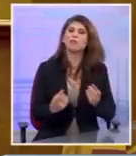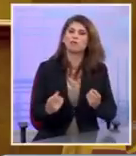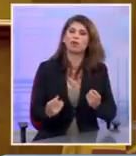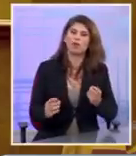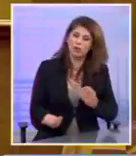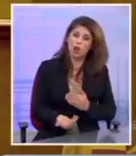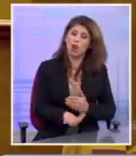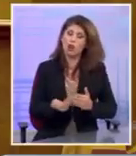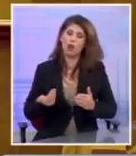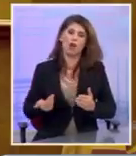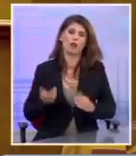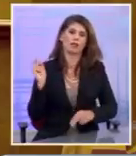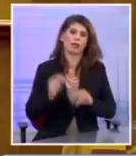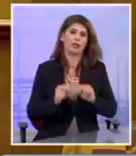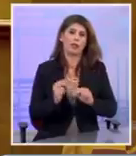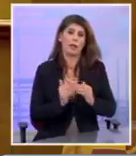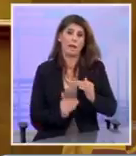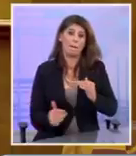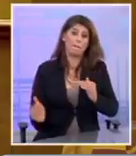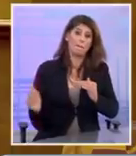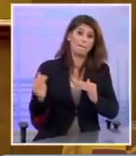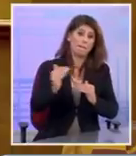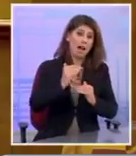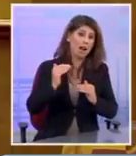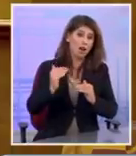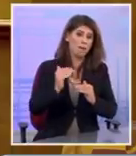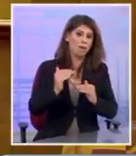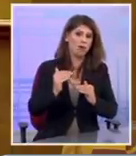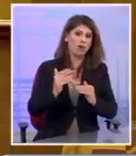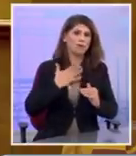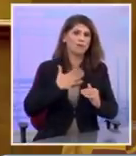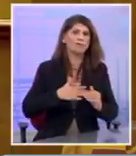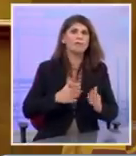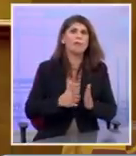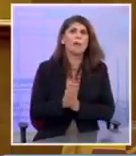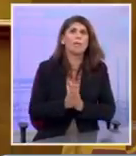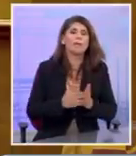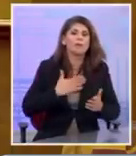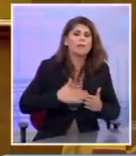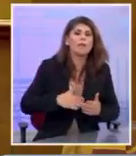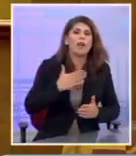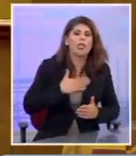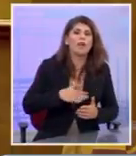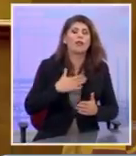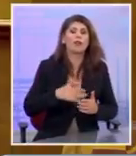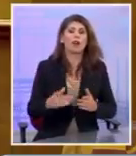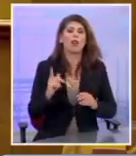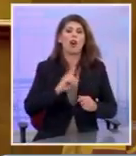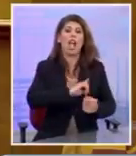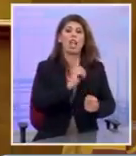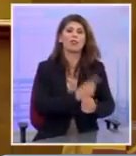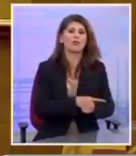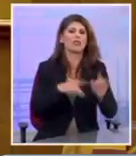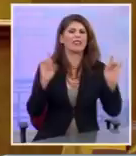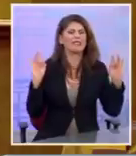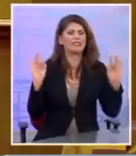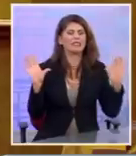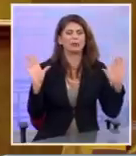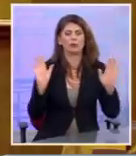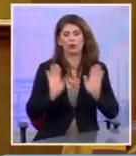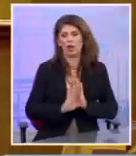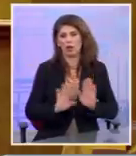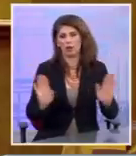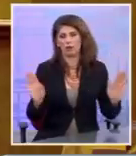εκλογές. Έβαζε πάνω απ' όλα τη βουλημία του για την εξουσία. Τίποτε άλλο. Μέχρι